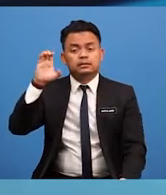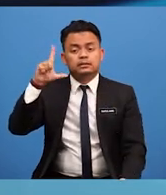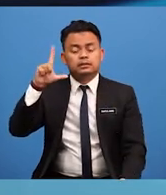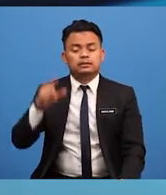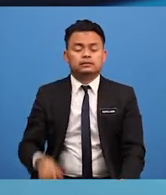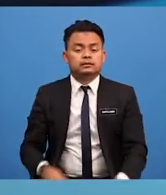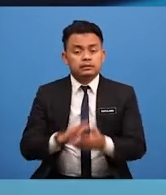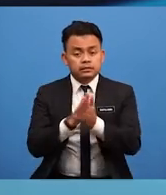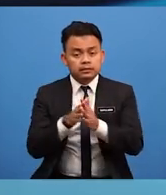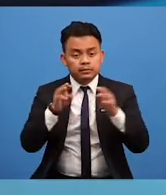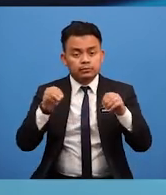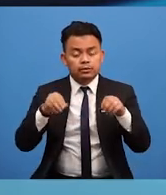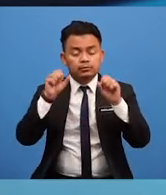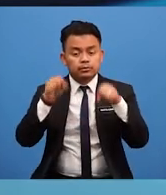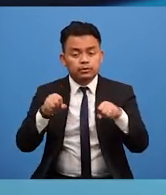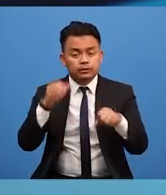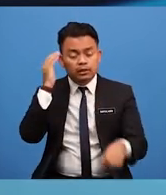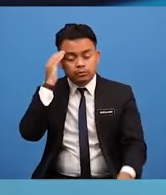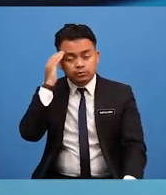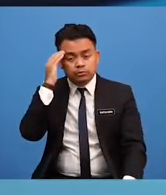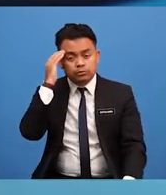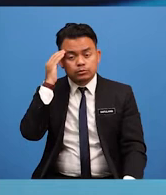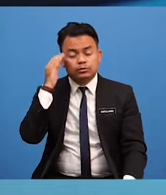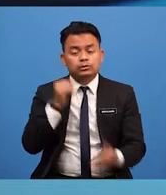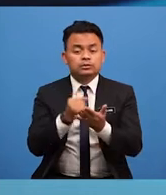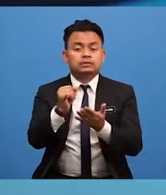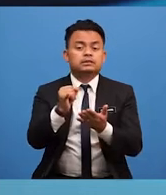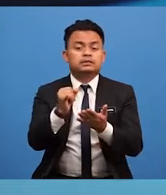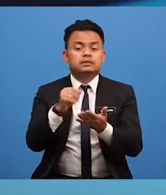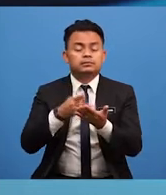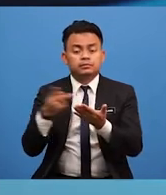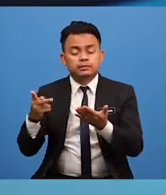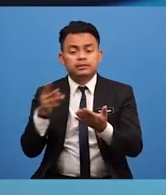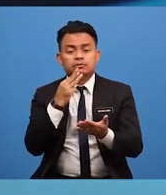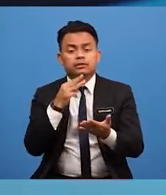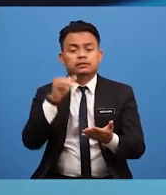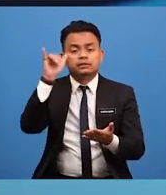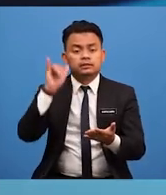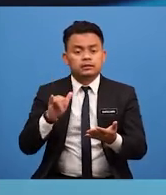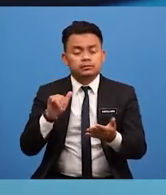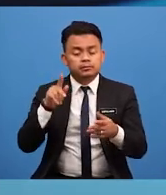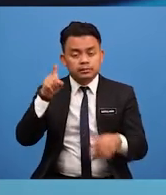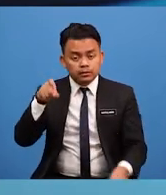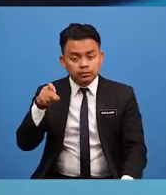mudah mengesan jenis pens warna yang diperlukan untuk mencetak.